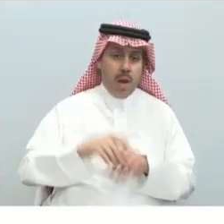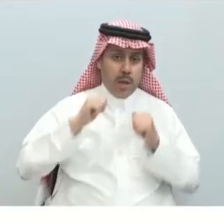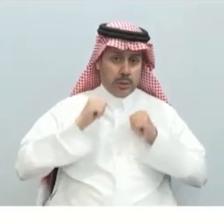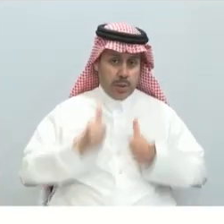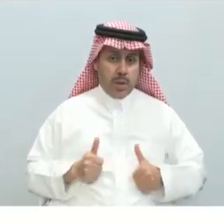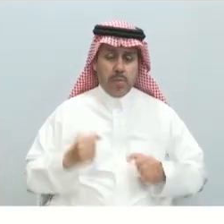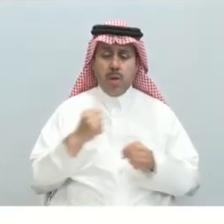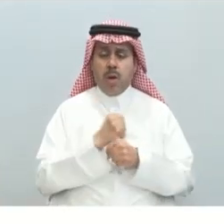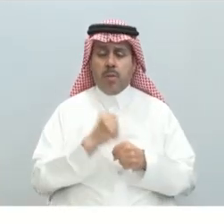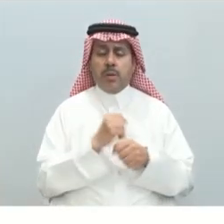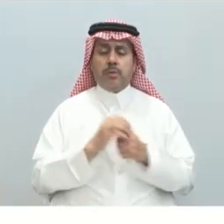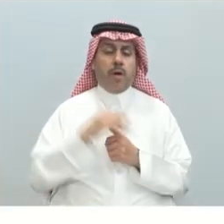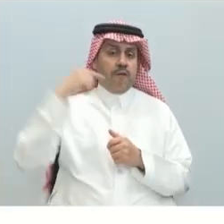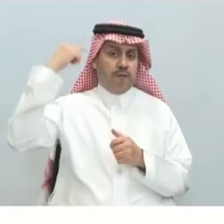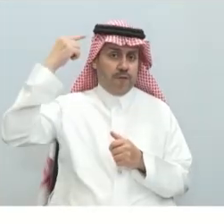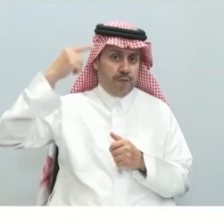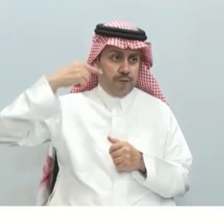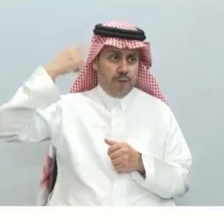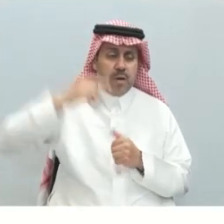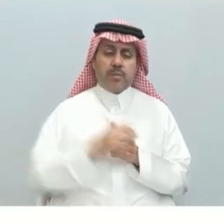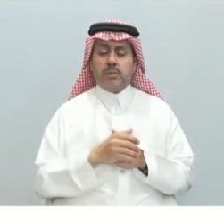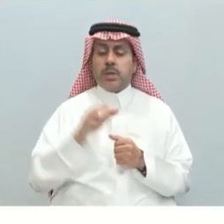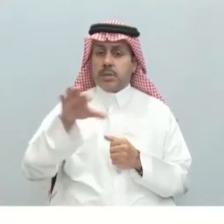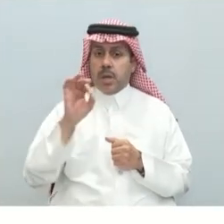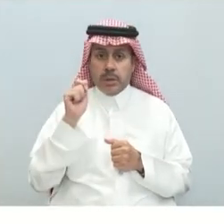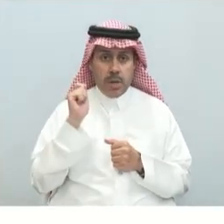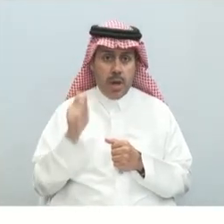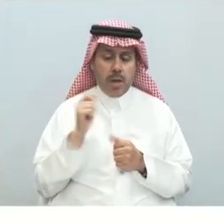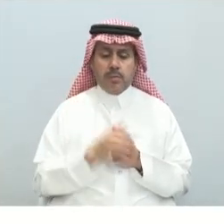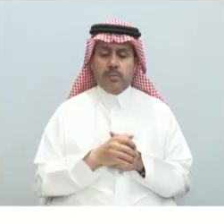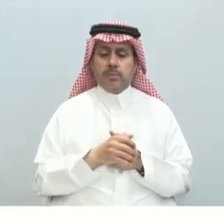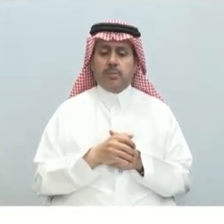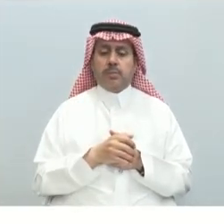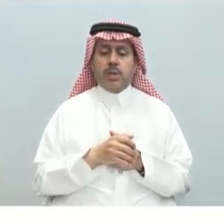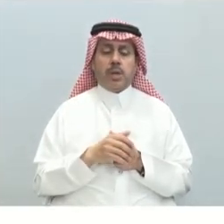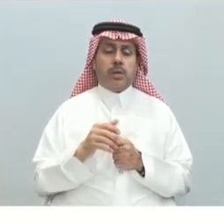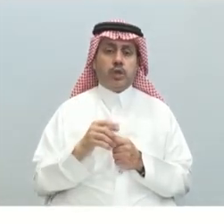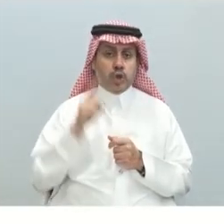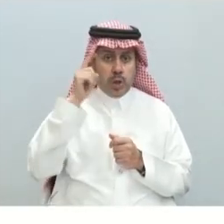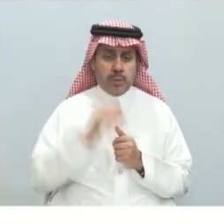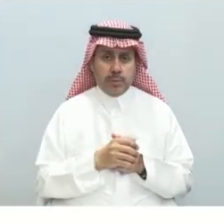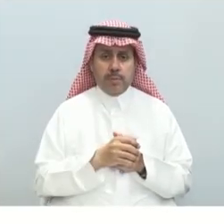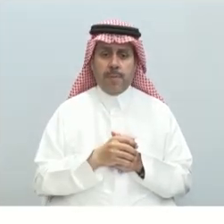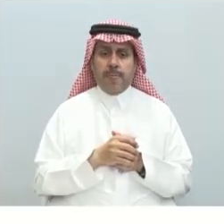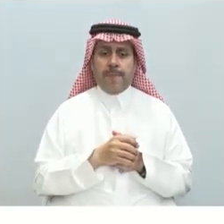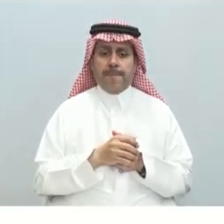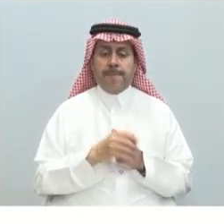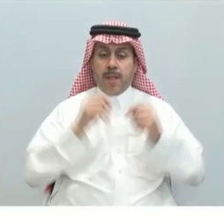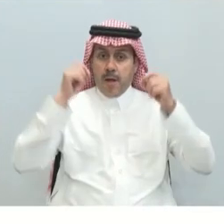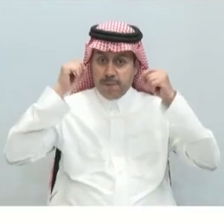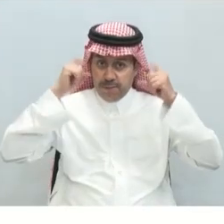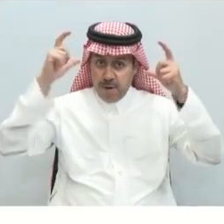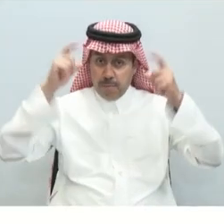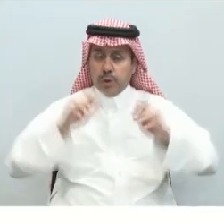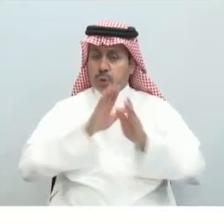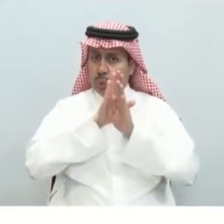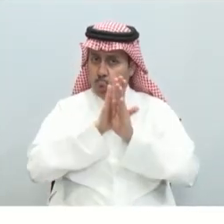يعمل ذهنه وفكره في الايات تخرج الاحكام والفوائد حتى باذن الله تعالى يكون عنده تلك الملكه التي